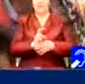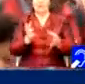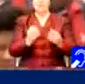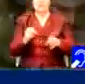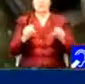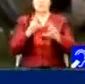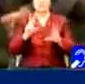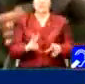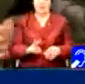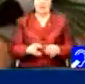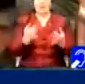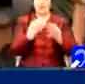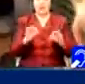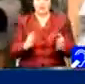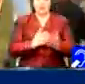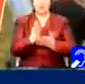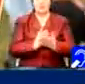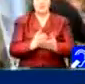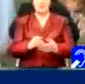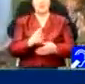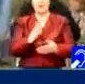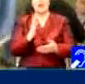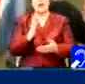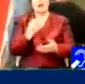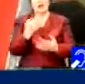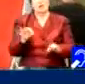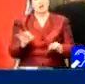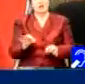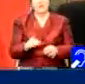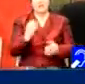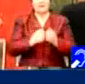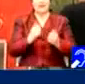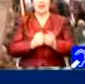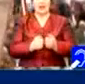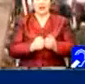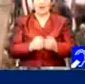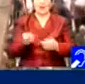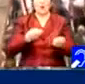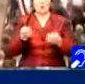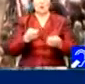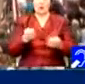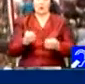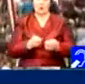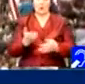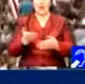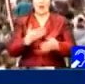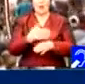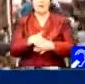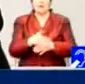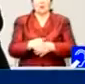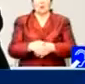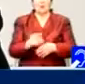speciale, fără de care accesul la slujbă nu este permis. Fiecare conducător de grup va primi prin e-mail biletele prevăzute